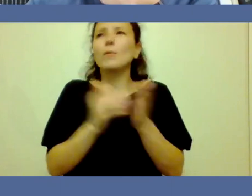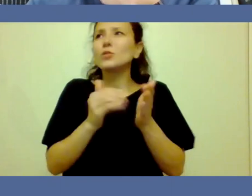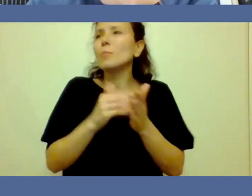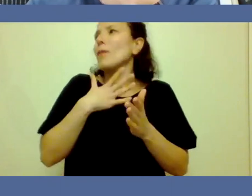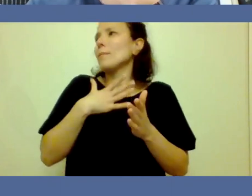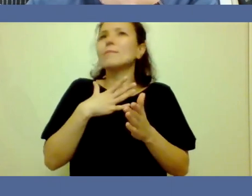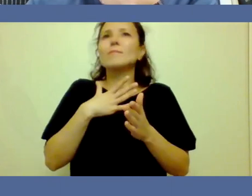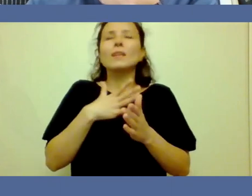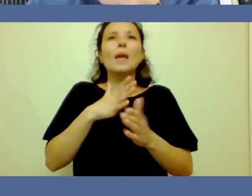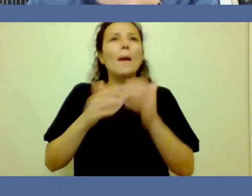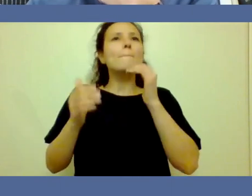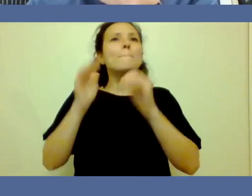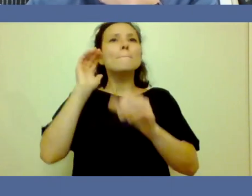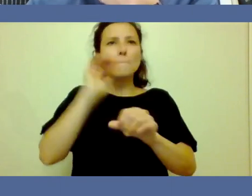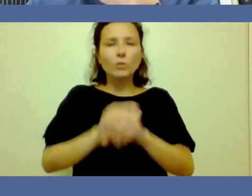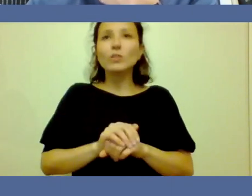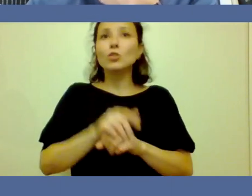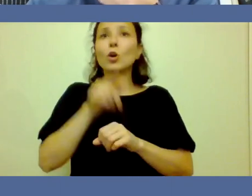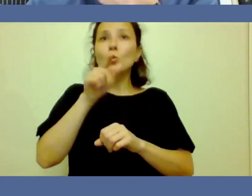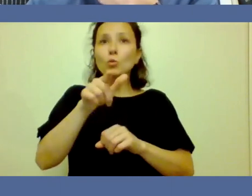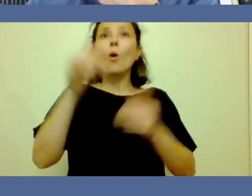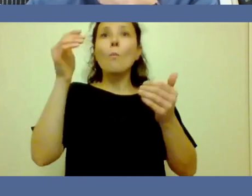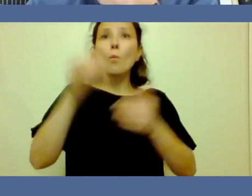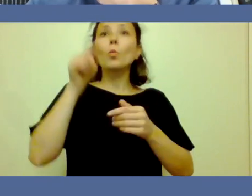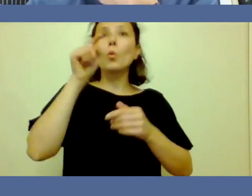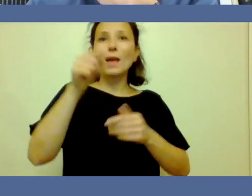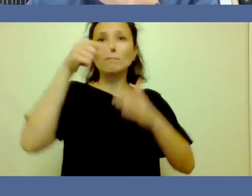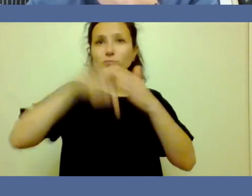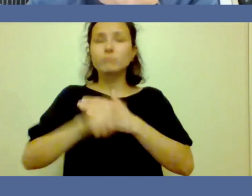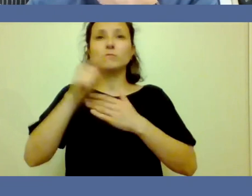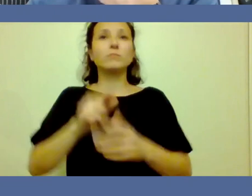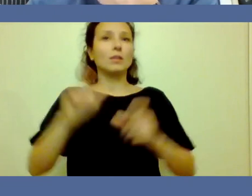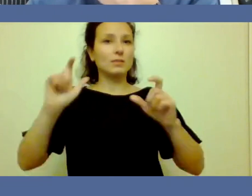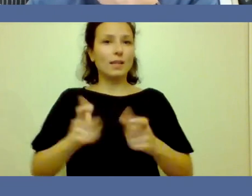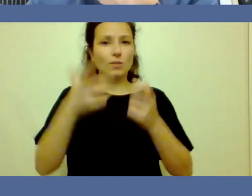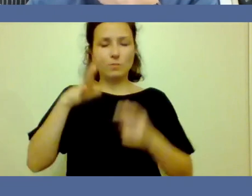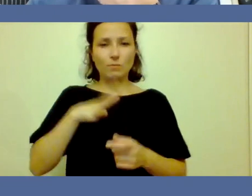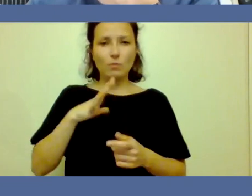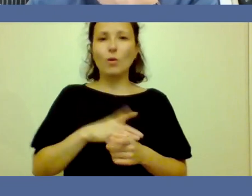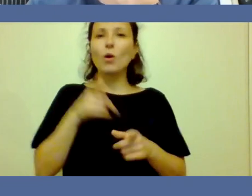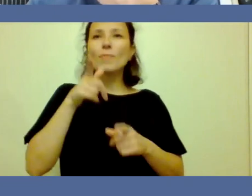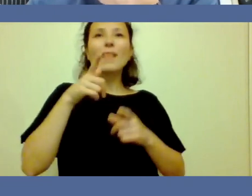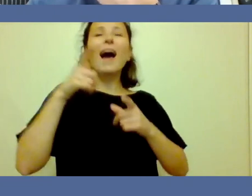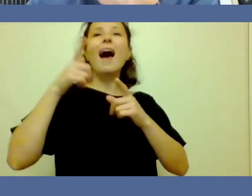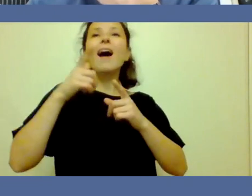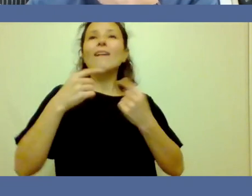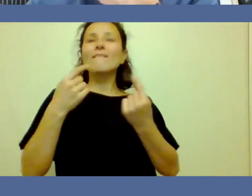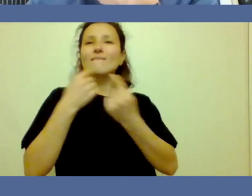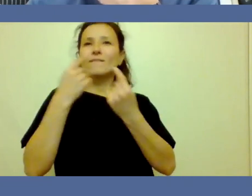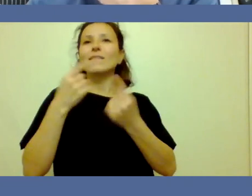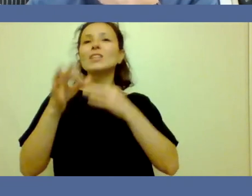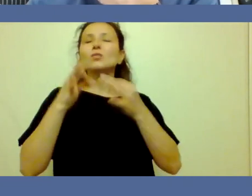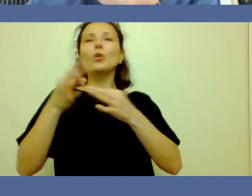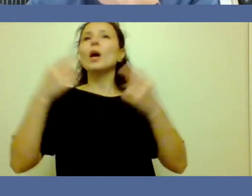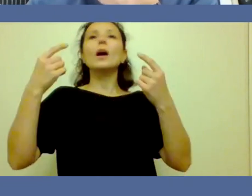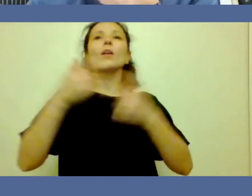że to mogłoby się tam wydarzyć. Ta fabuła nie rozgrywa się, przypominam, w Nowym Sączu albo w Katowicach. Nie